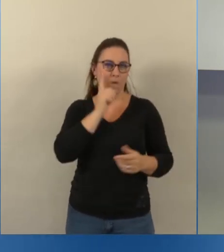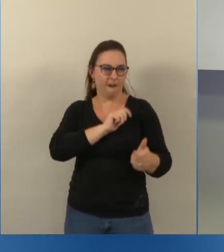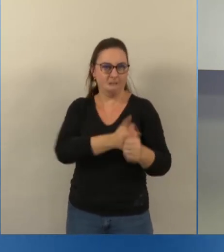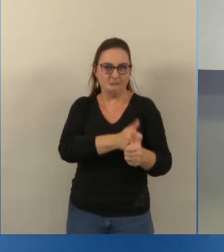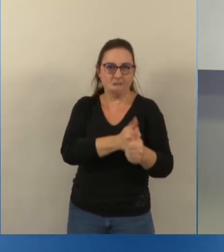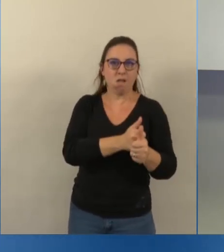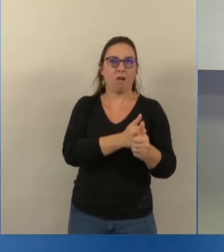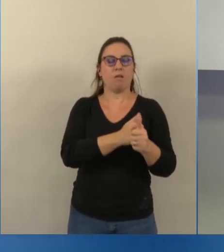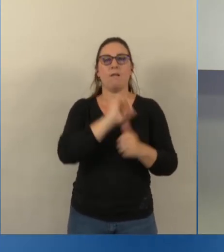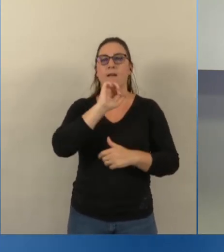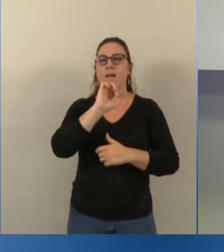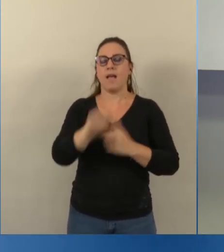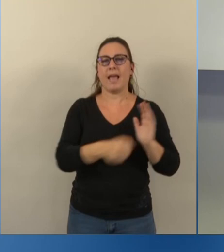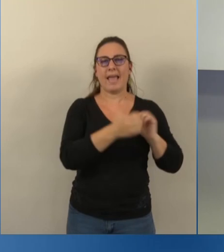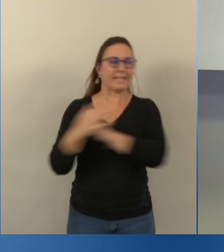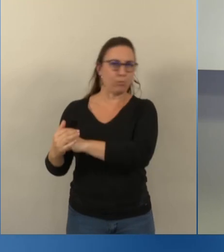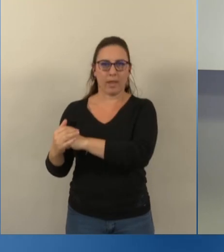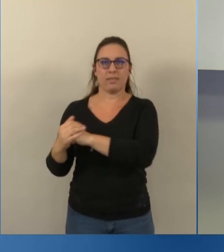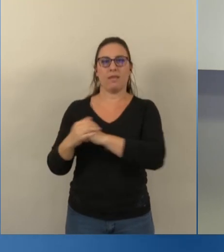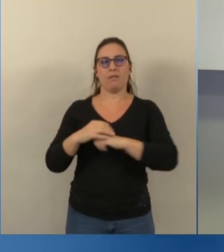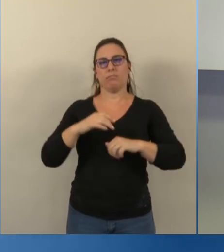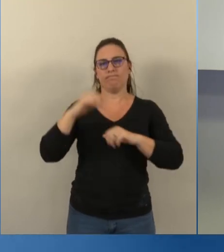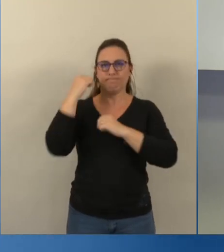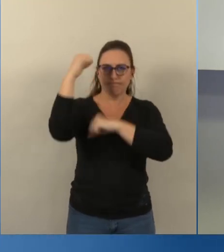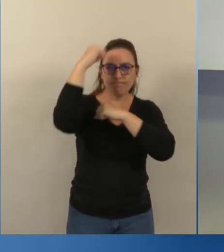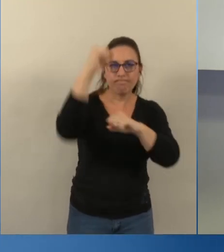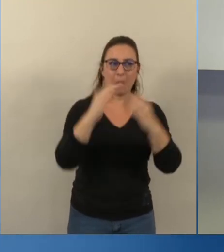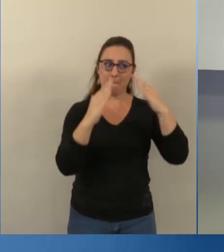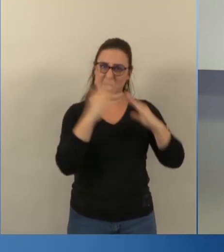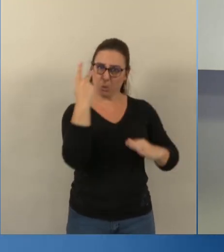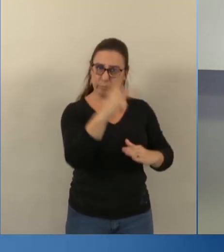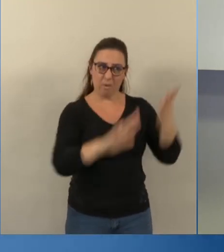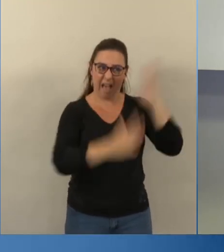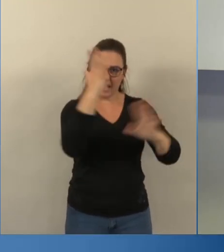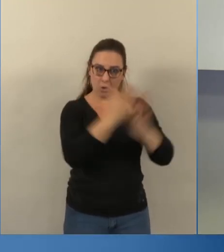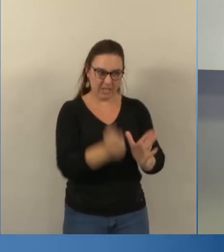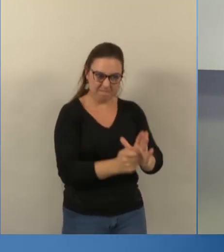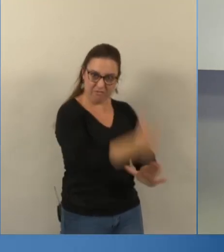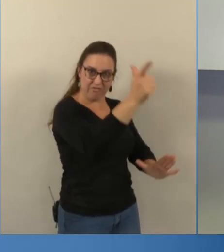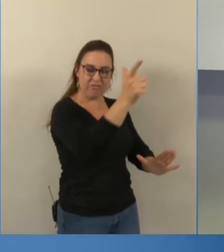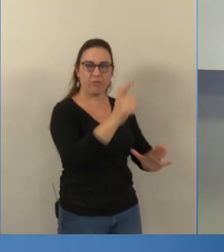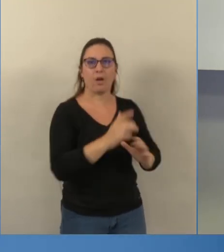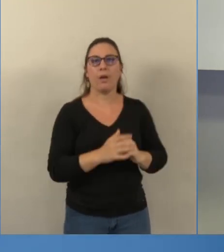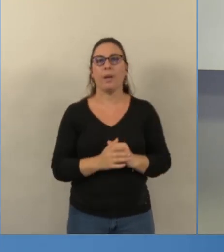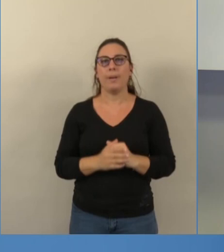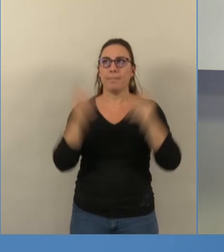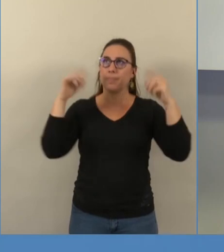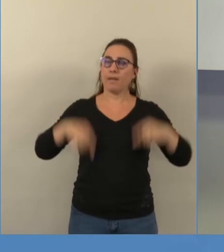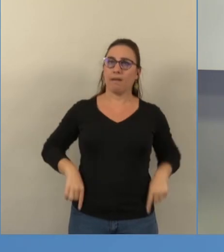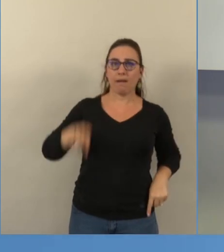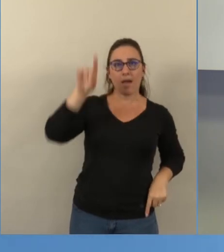de militants d'extrême droite l'incendie de sa maison avec une réaction de l'État